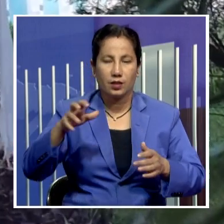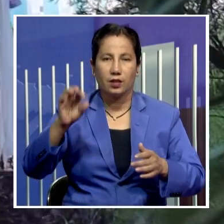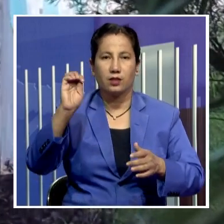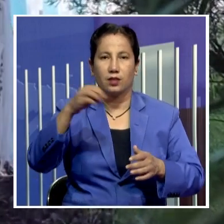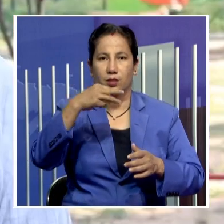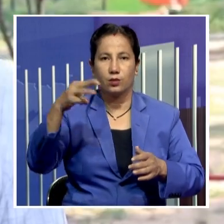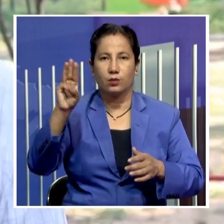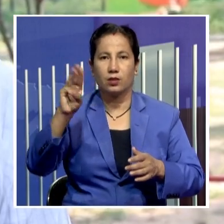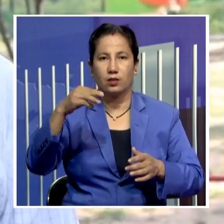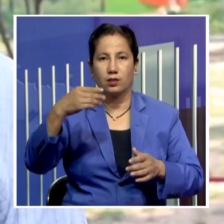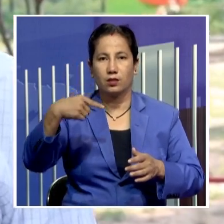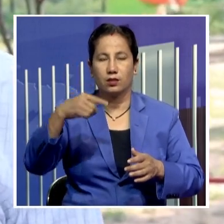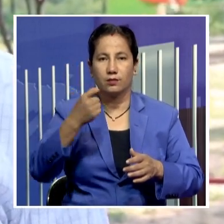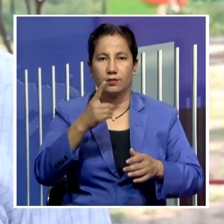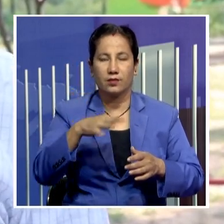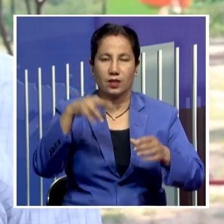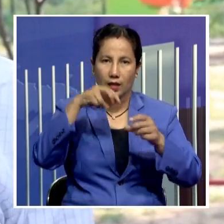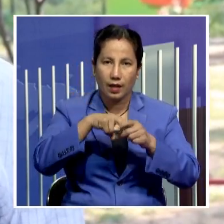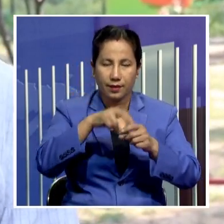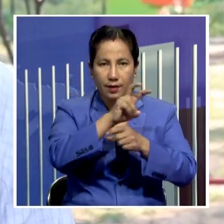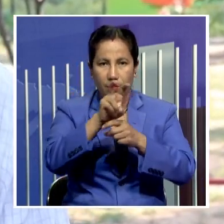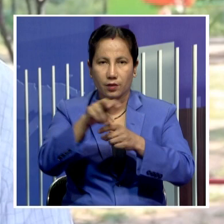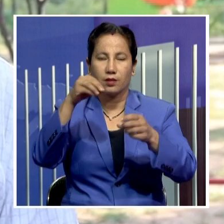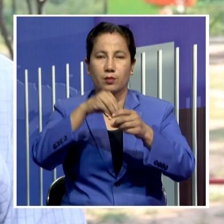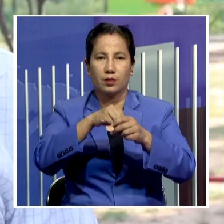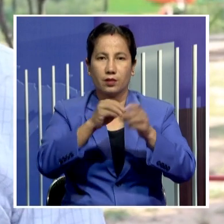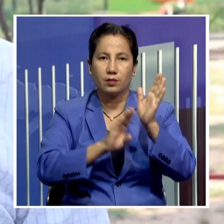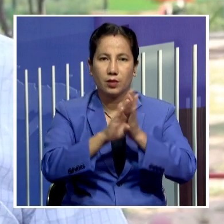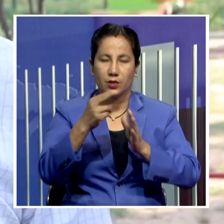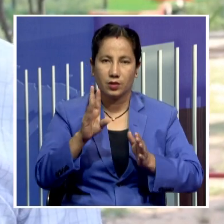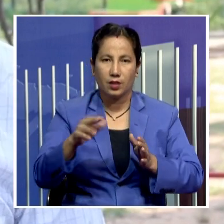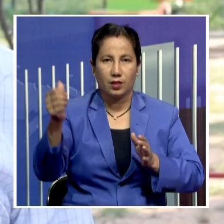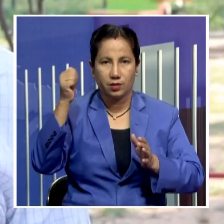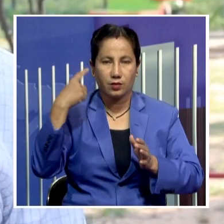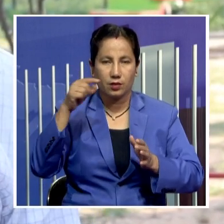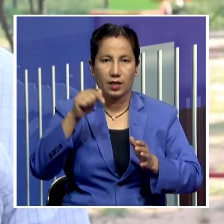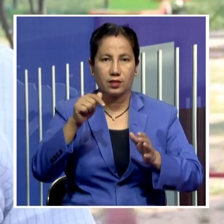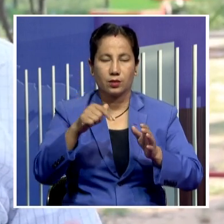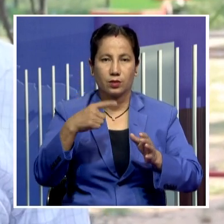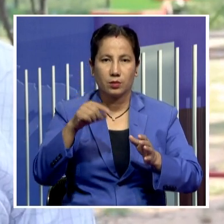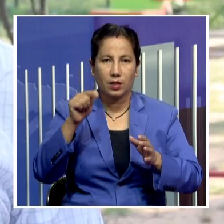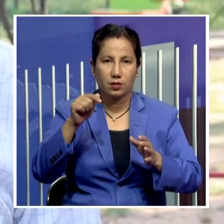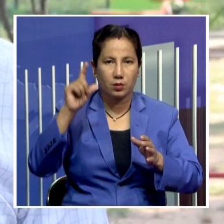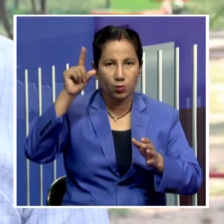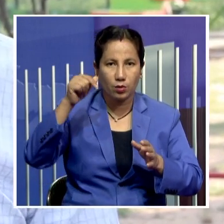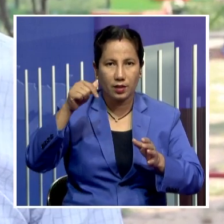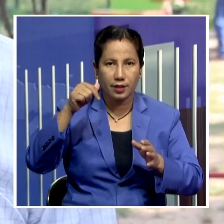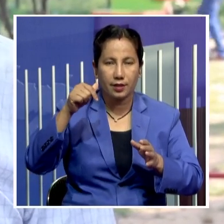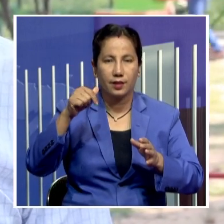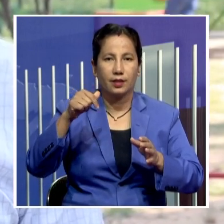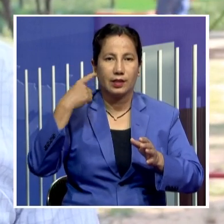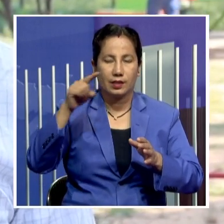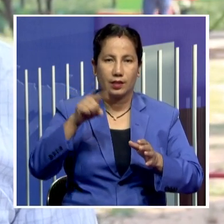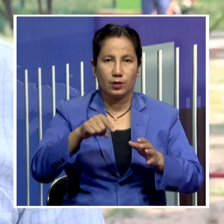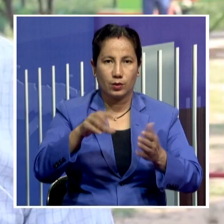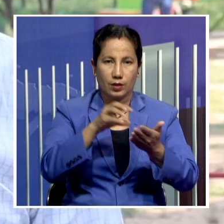कालाथोकीले बताउनुभयो। यहाँ आन्तरिक पर्यटकहरू भित्रिने क्रमहरू बढिरहेको छ। हिजोको दिनभन्दा आज र आजको दिनभन्दा भोलिको दिन पनि